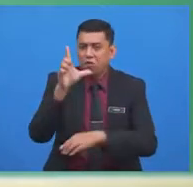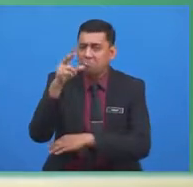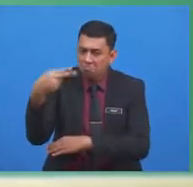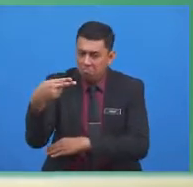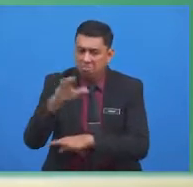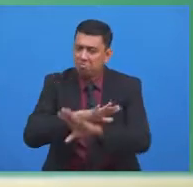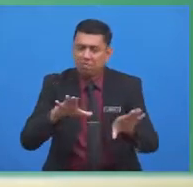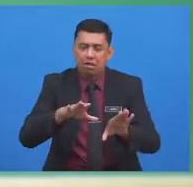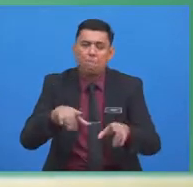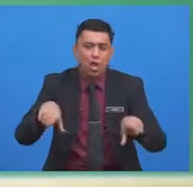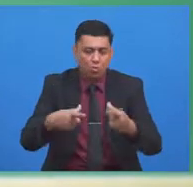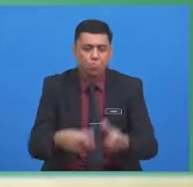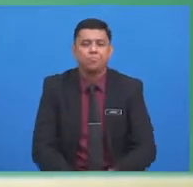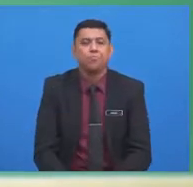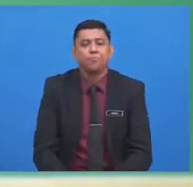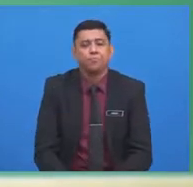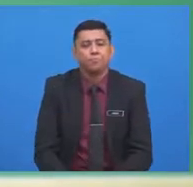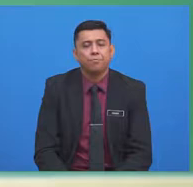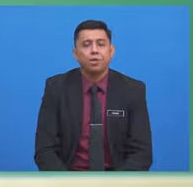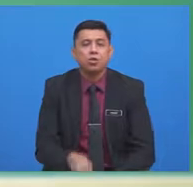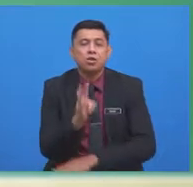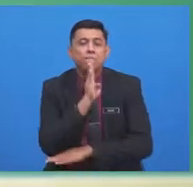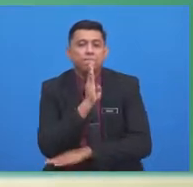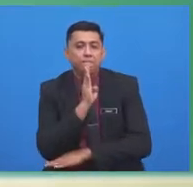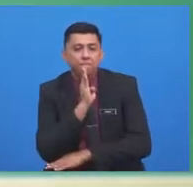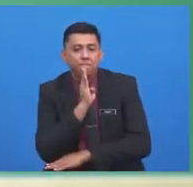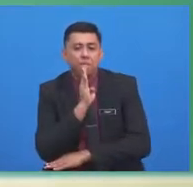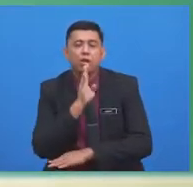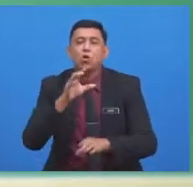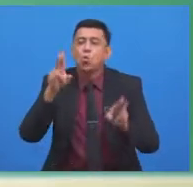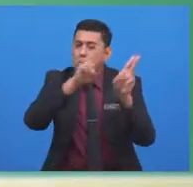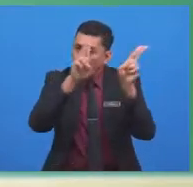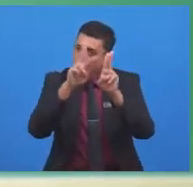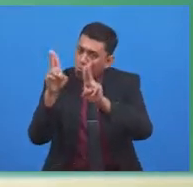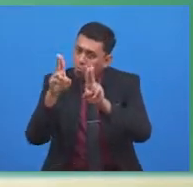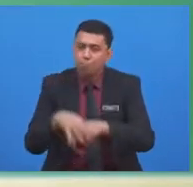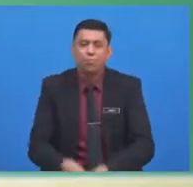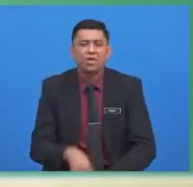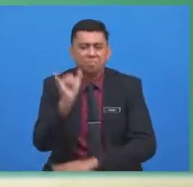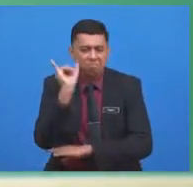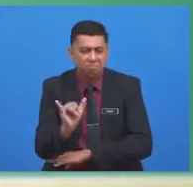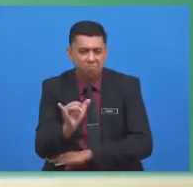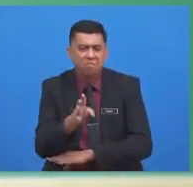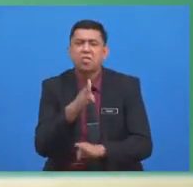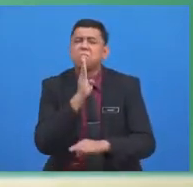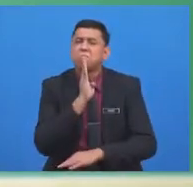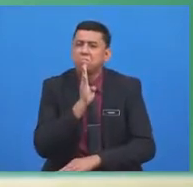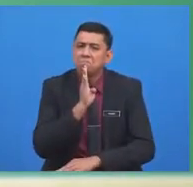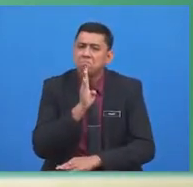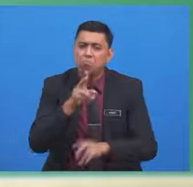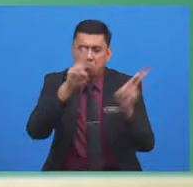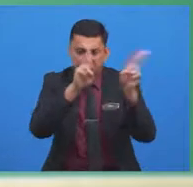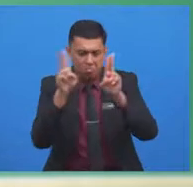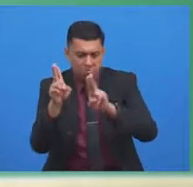Seterusnya, unsur yang ketiga ialah kelembapan udara. Udara yang lembap membolehkan